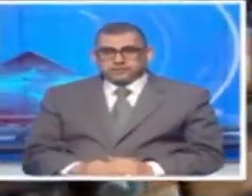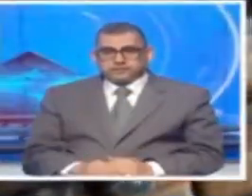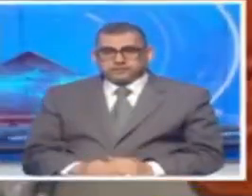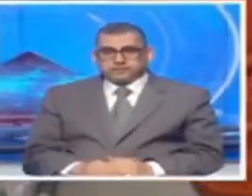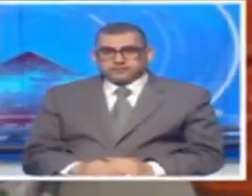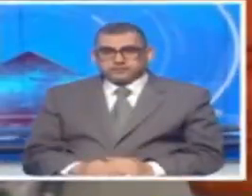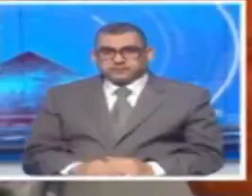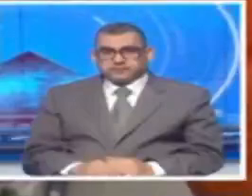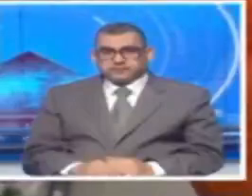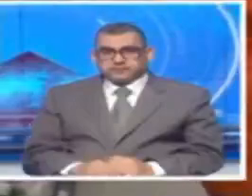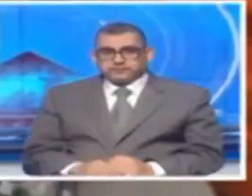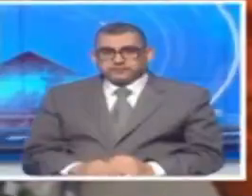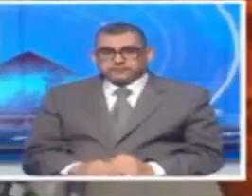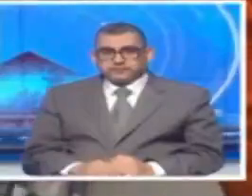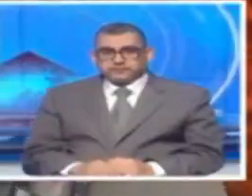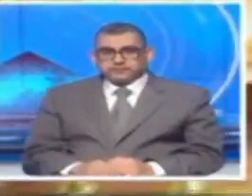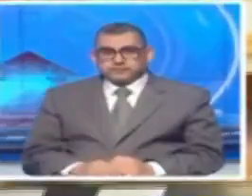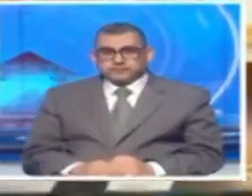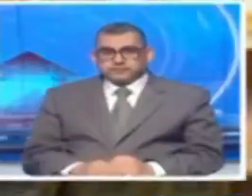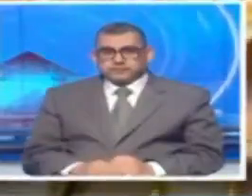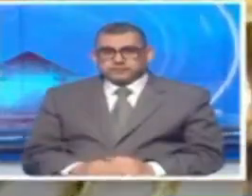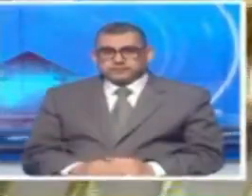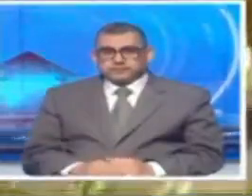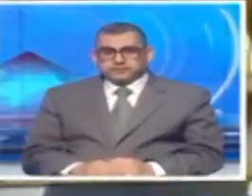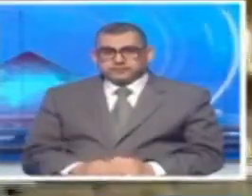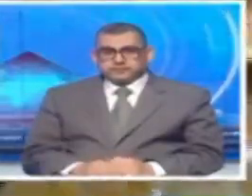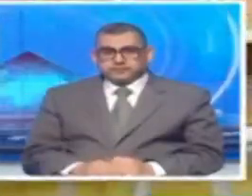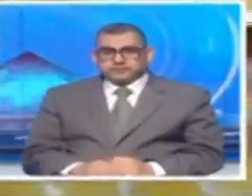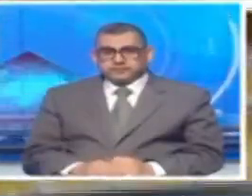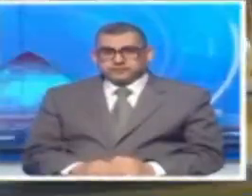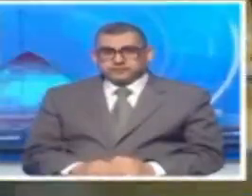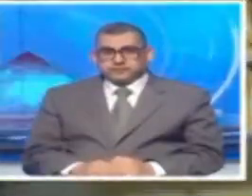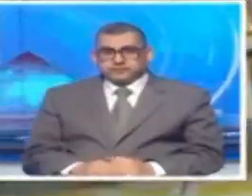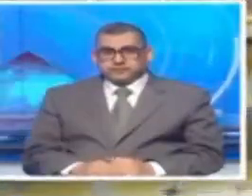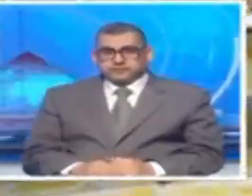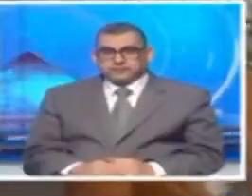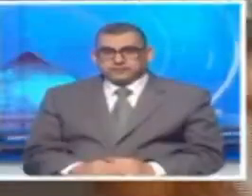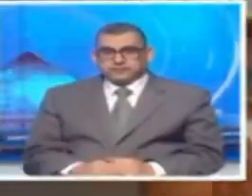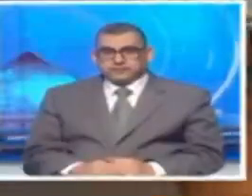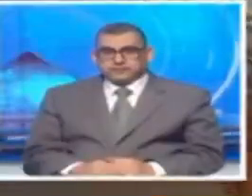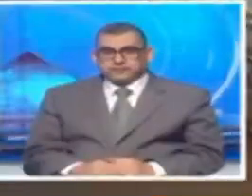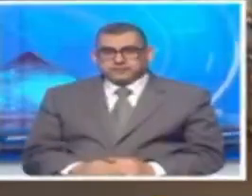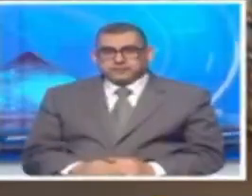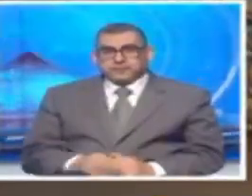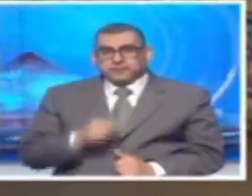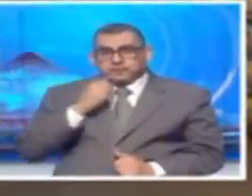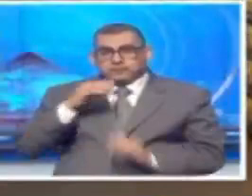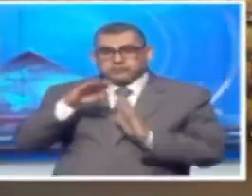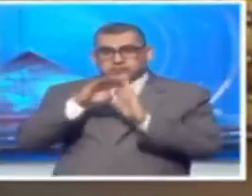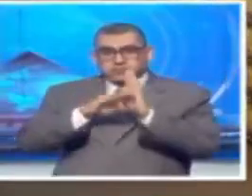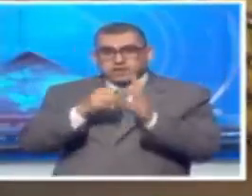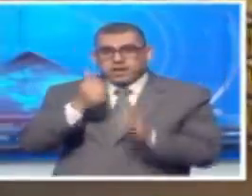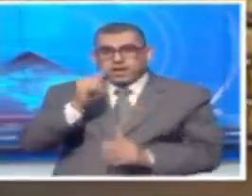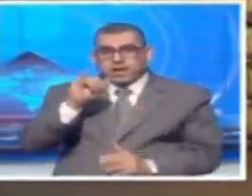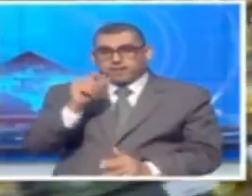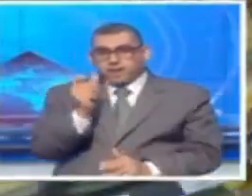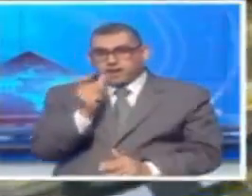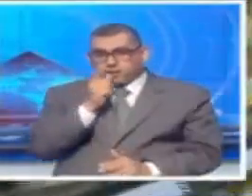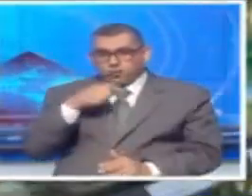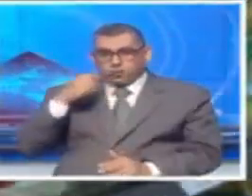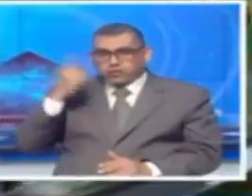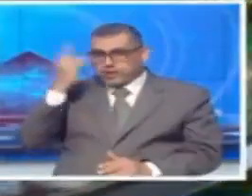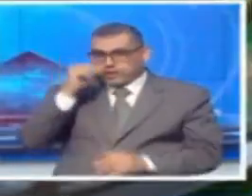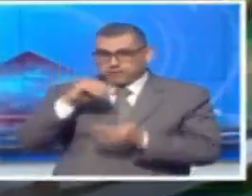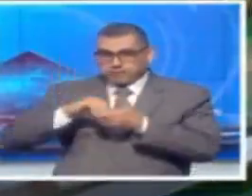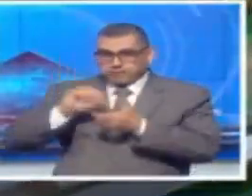واقفين معاك بروح وقلب، منظومة أمان التابعة لوزارة الداخلية،